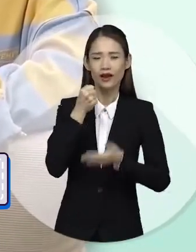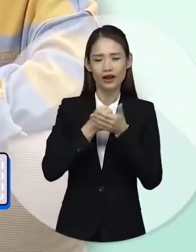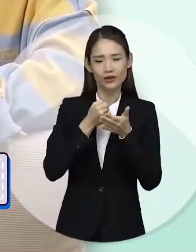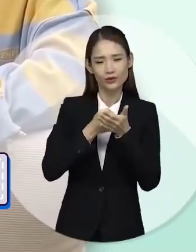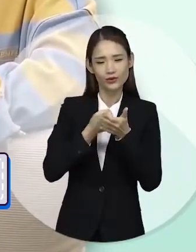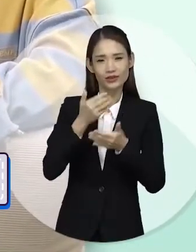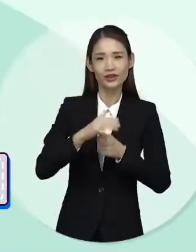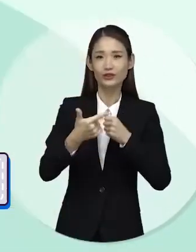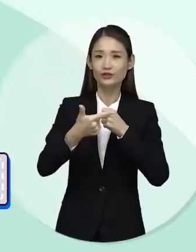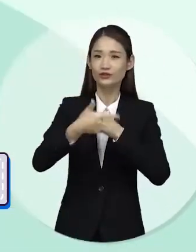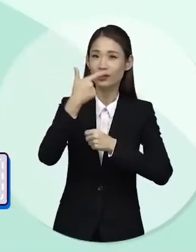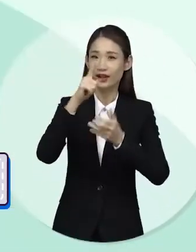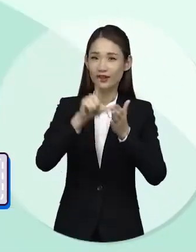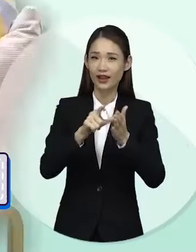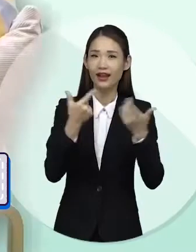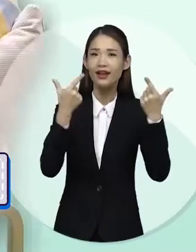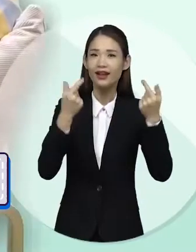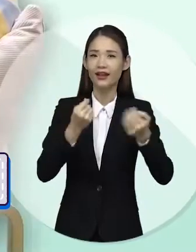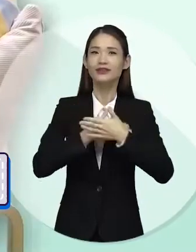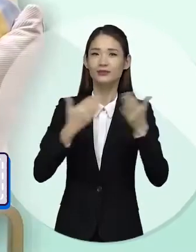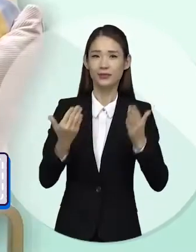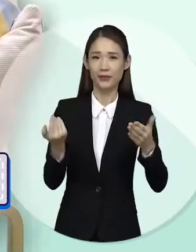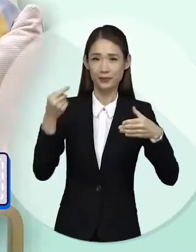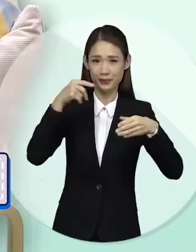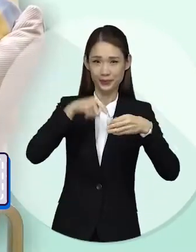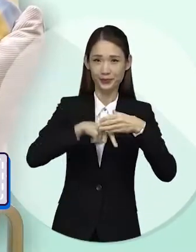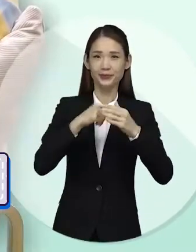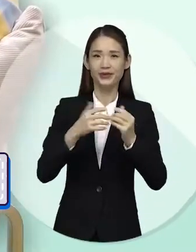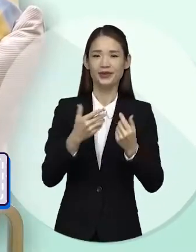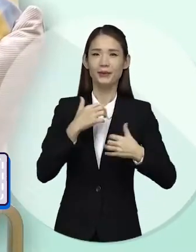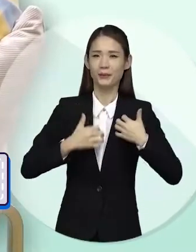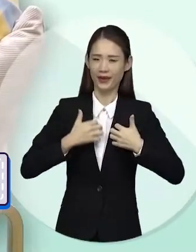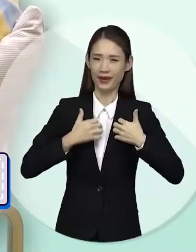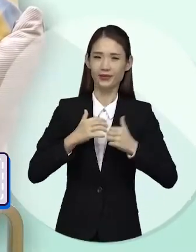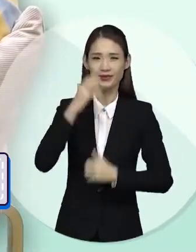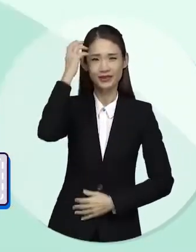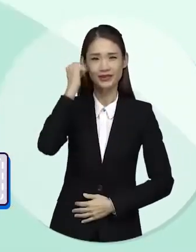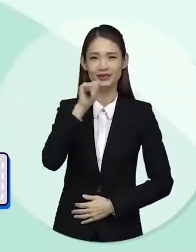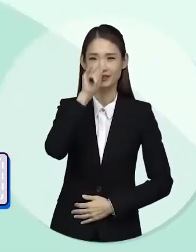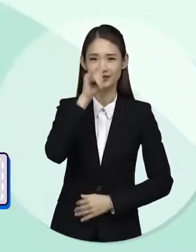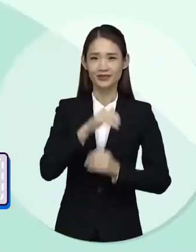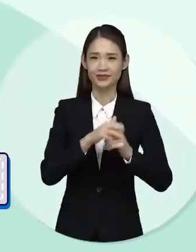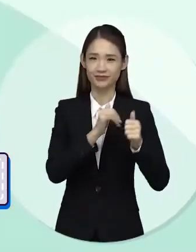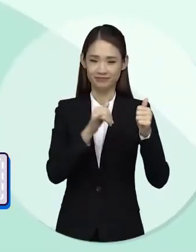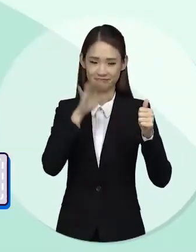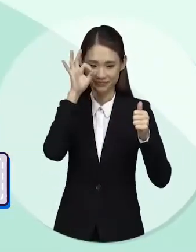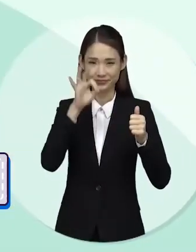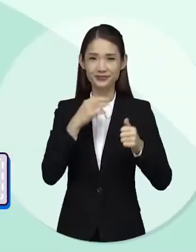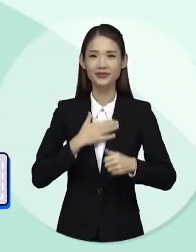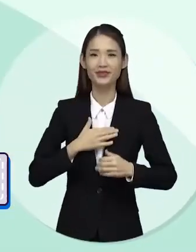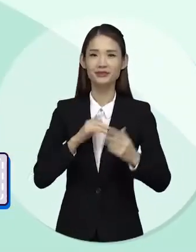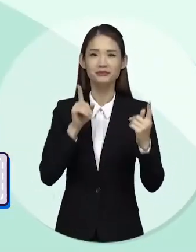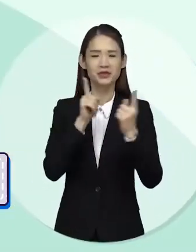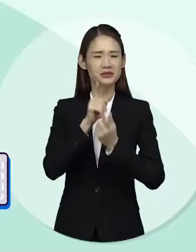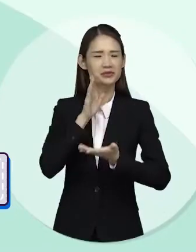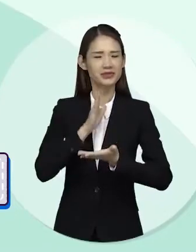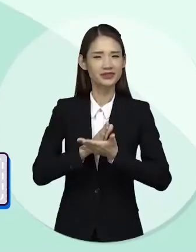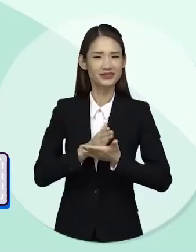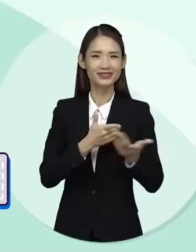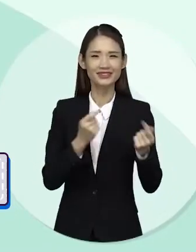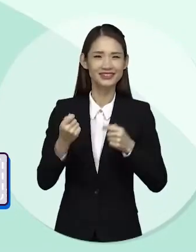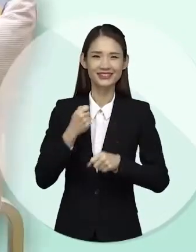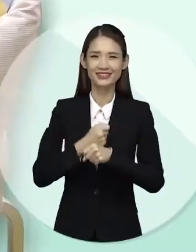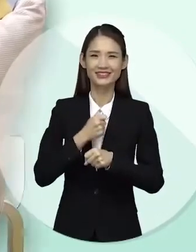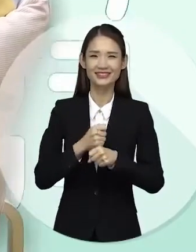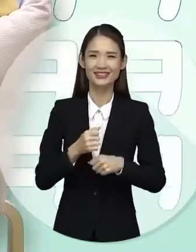없었어서 되게 아쉬웠는데 6학년 때 딱 같은 반이 돼서 반가웠던 기억이 있습니다. 사람 보는 눈이 있었네요. 그때 만나지